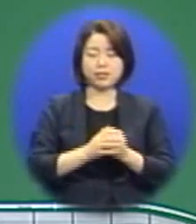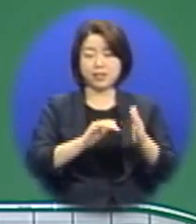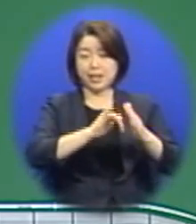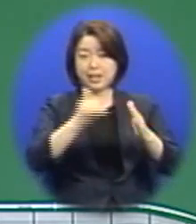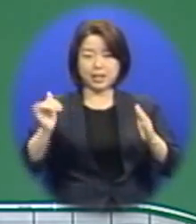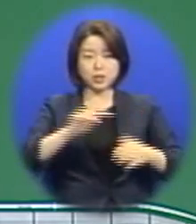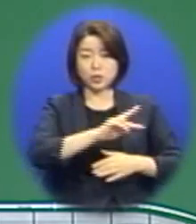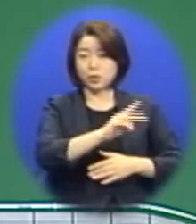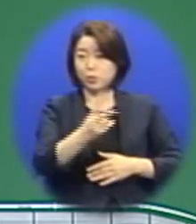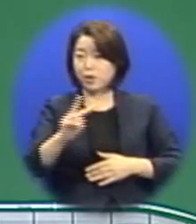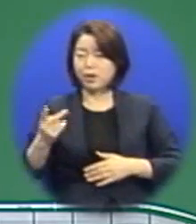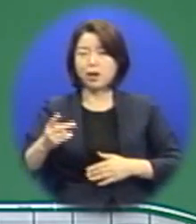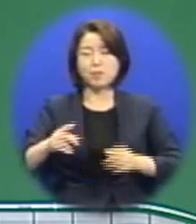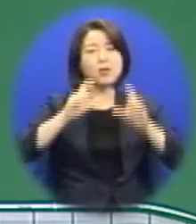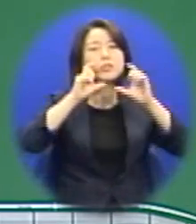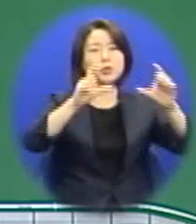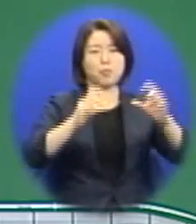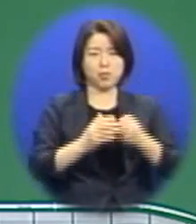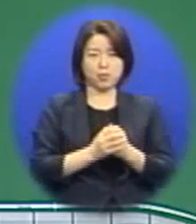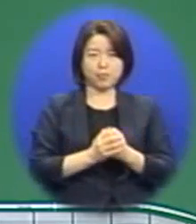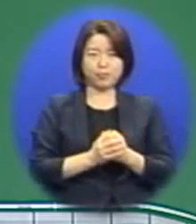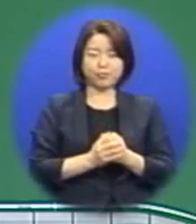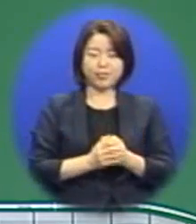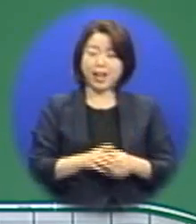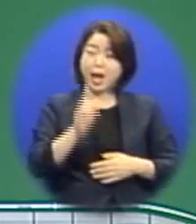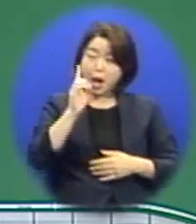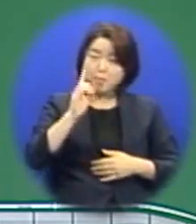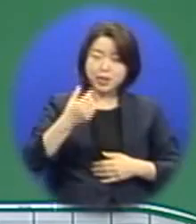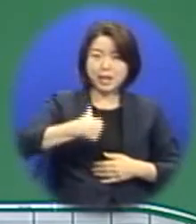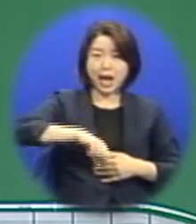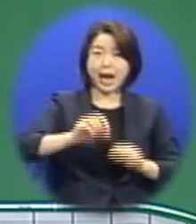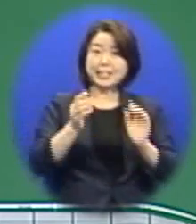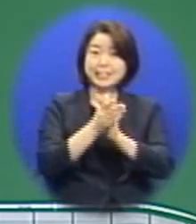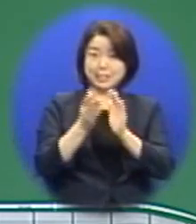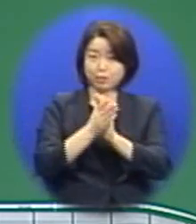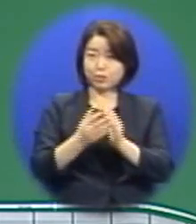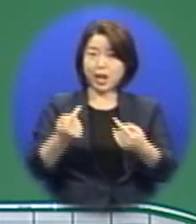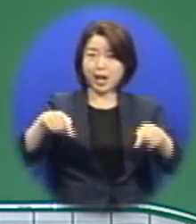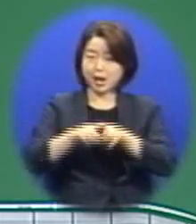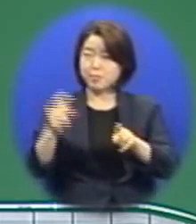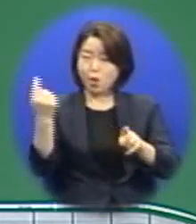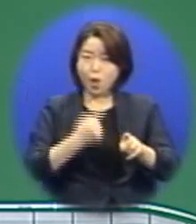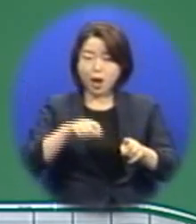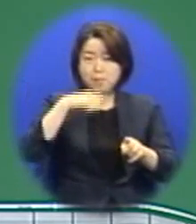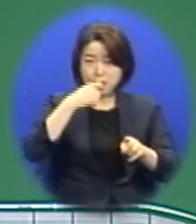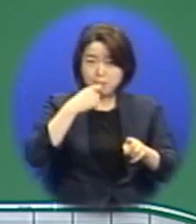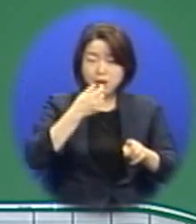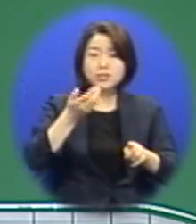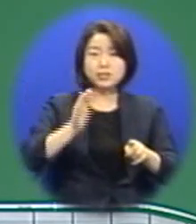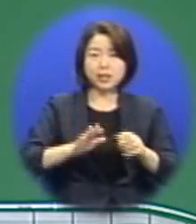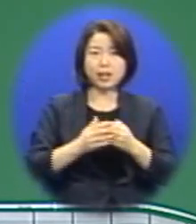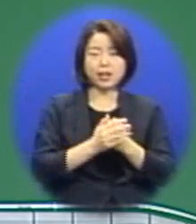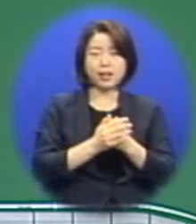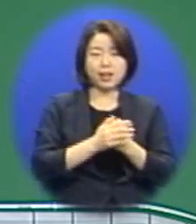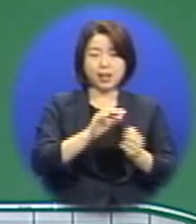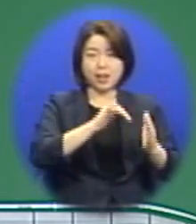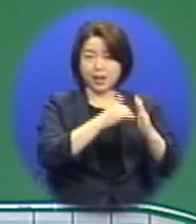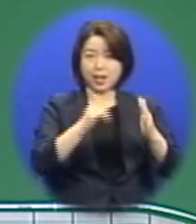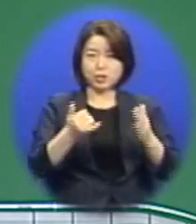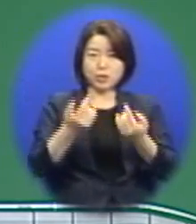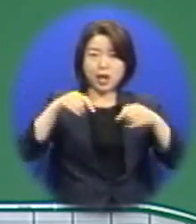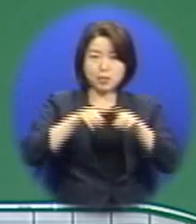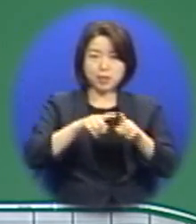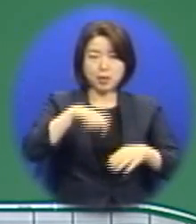주는 거예요. 한 번은 아들 친구가 와서 밥을 먹어야 되는데 가족들은 늘 하던 것처럼 식사기도